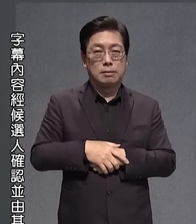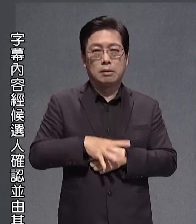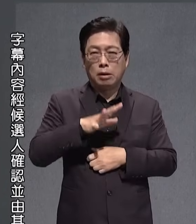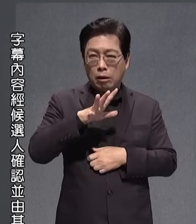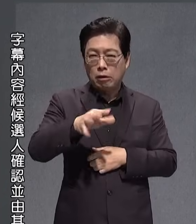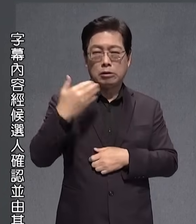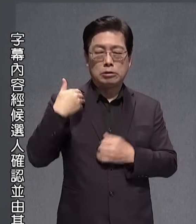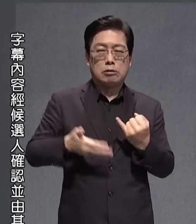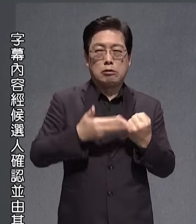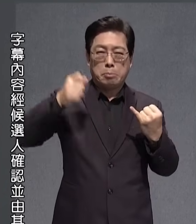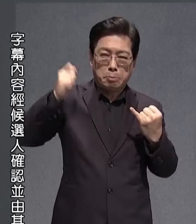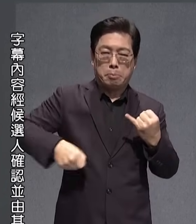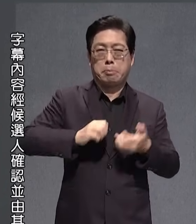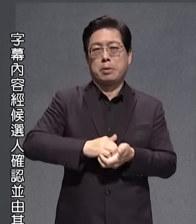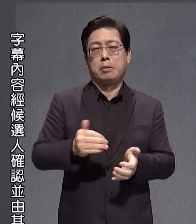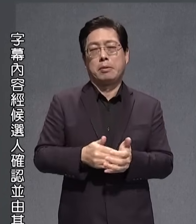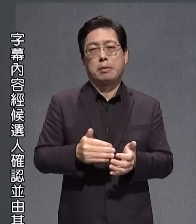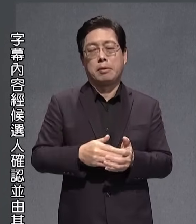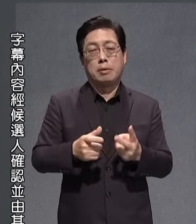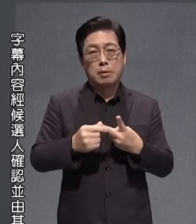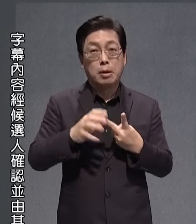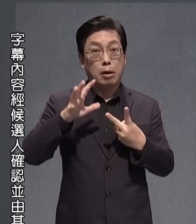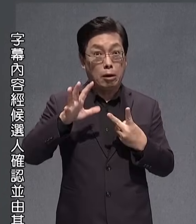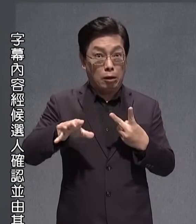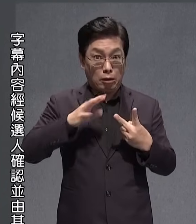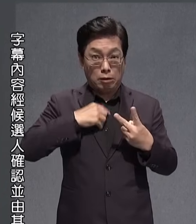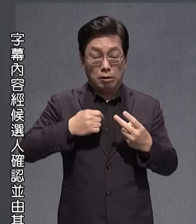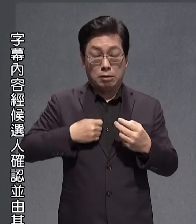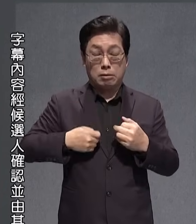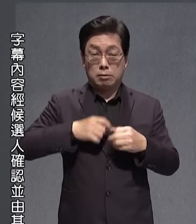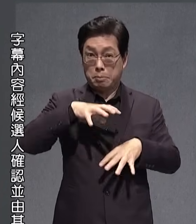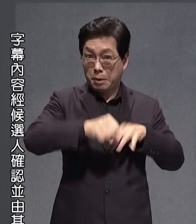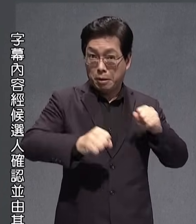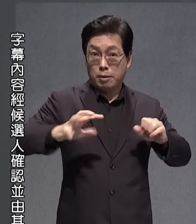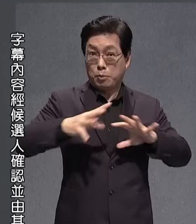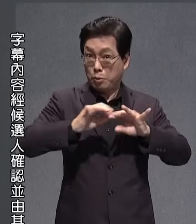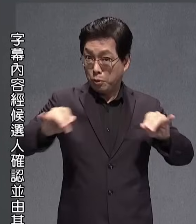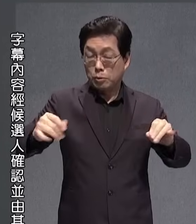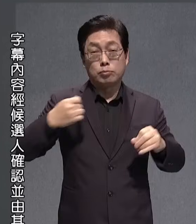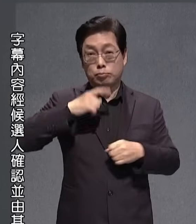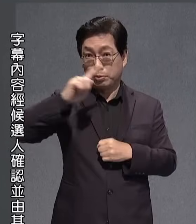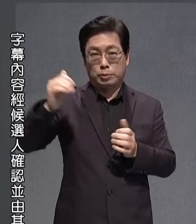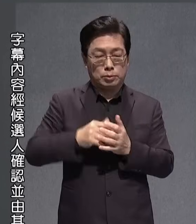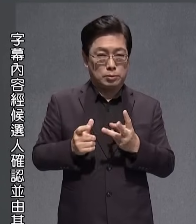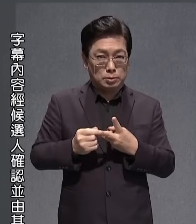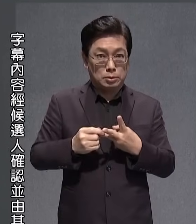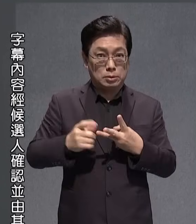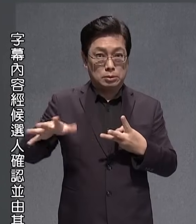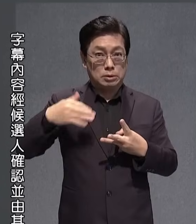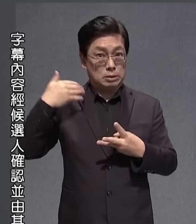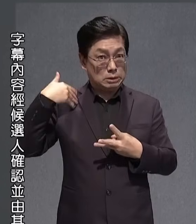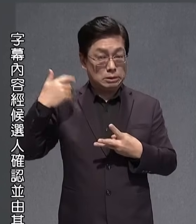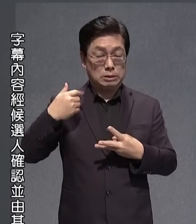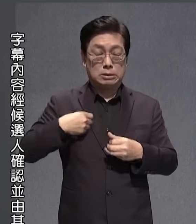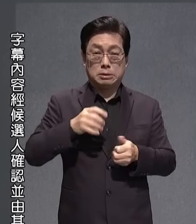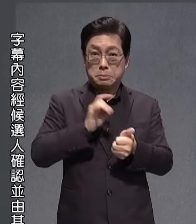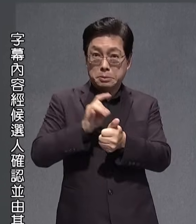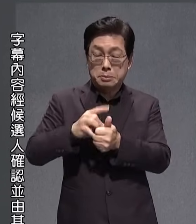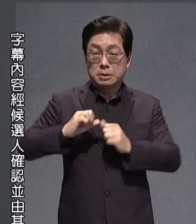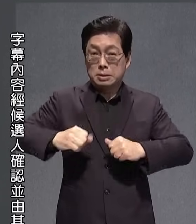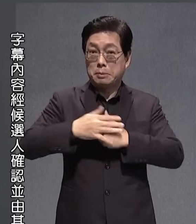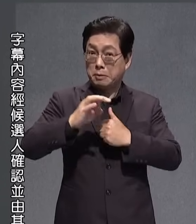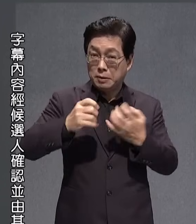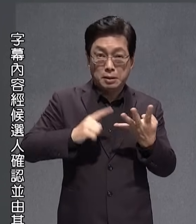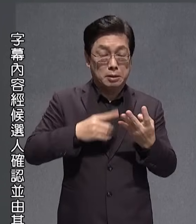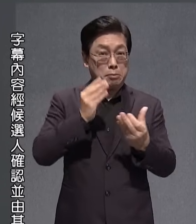有性骚扰被判刑确定，有被控窃占国土，有被控诈领健保会，还有炒